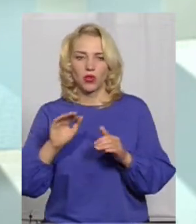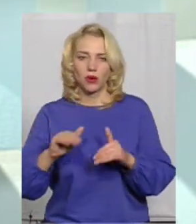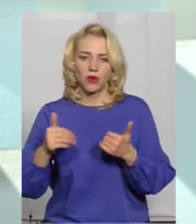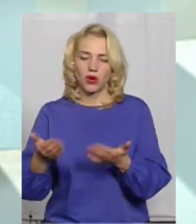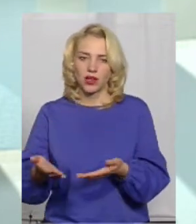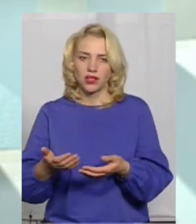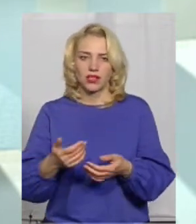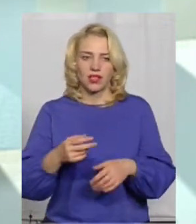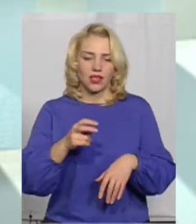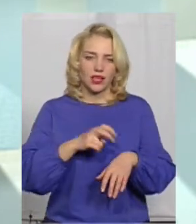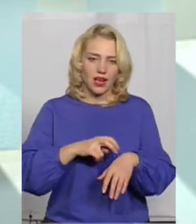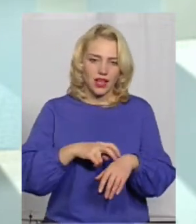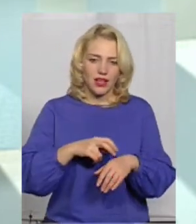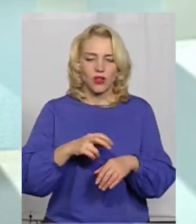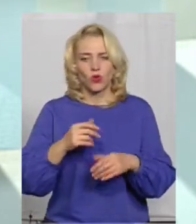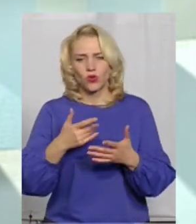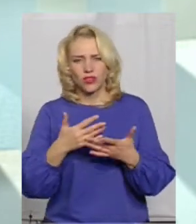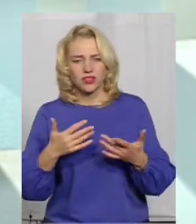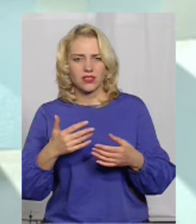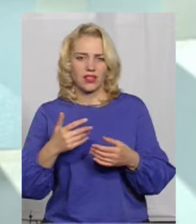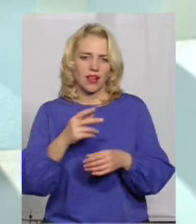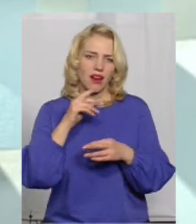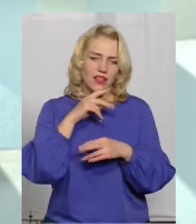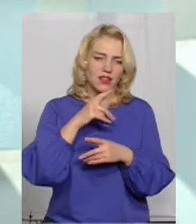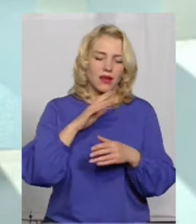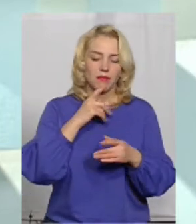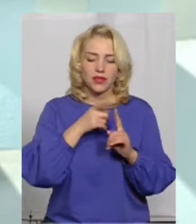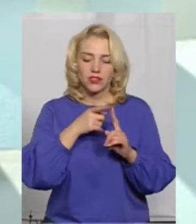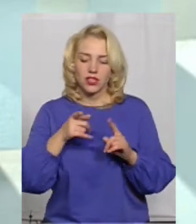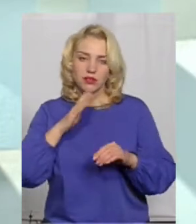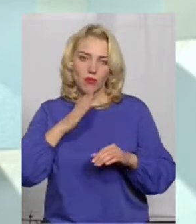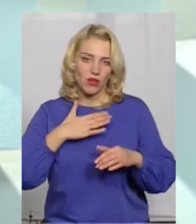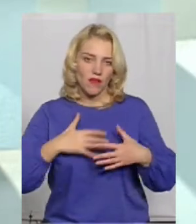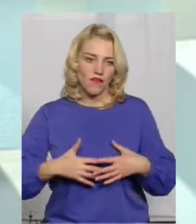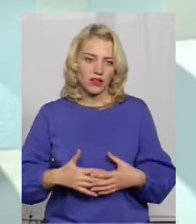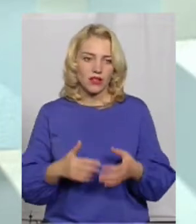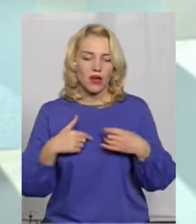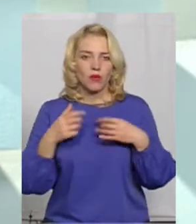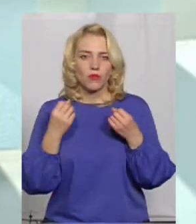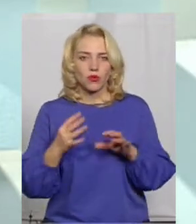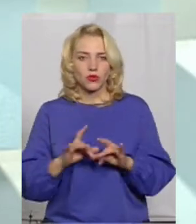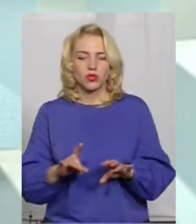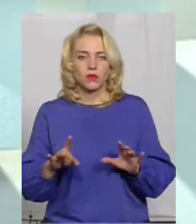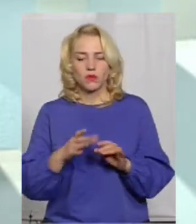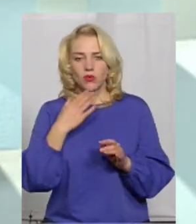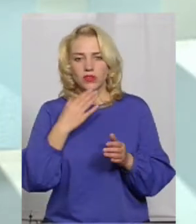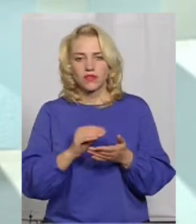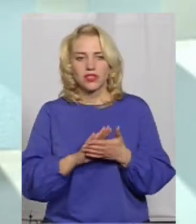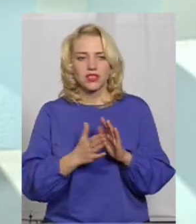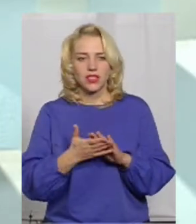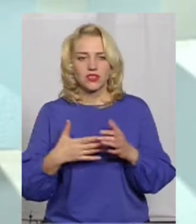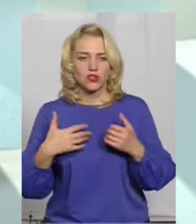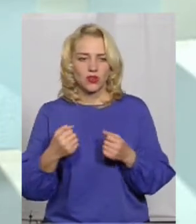лікаря, могли порадити ліки чи ще щось під час моєї вагітності. Я просто розповідала про свій стан здоров'я. Мені було це